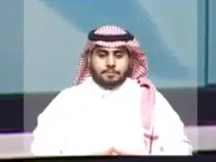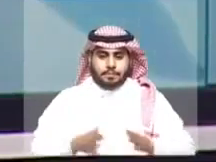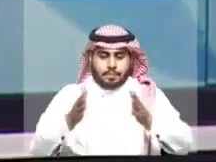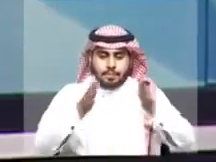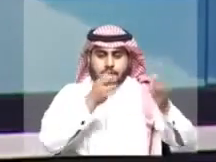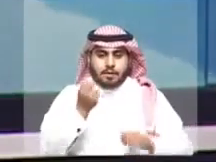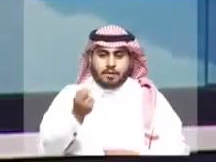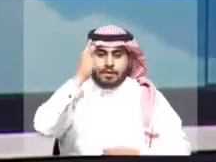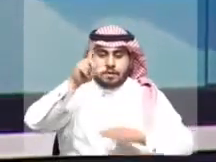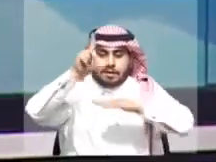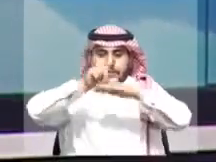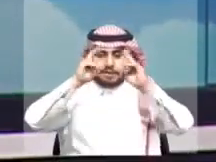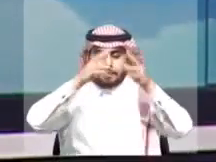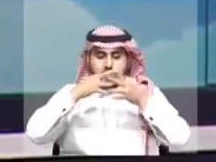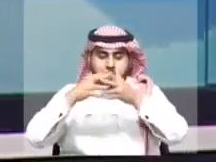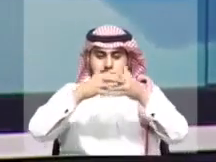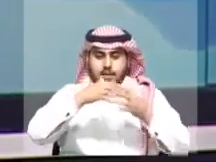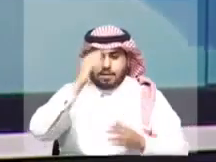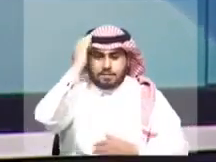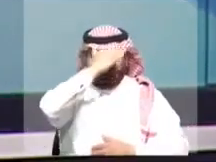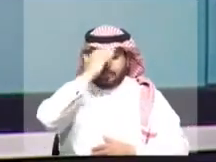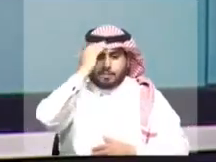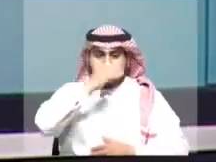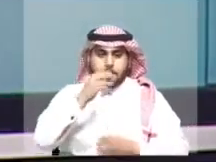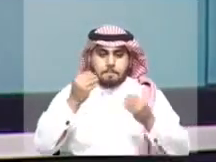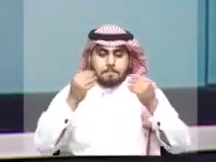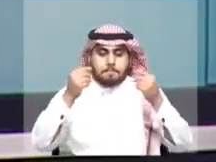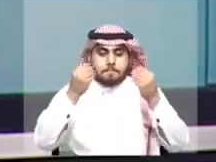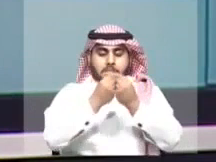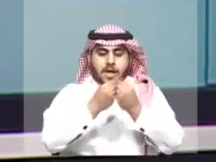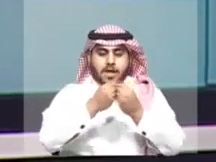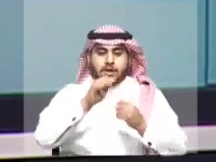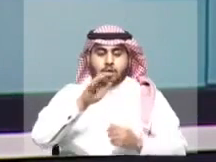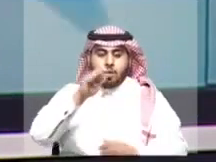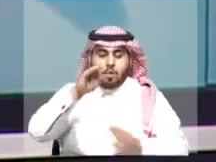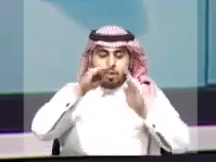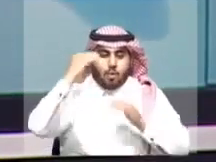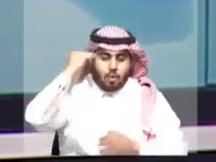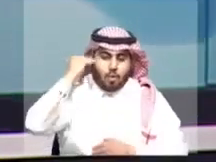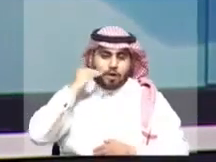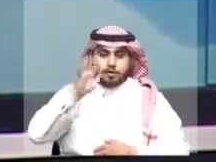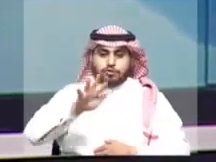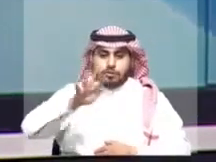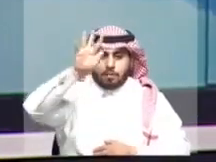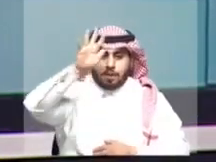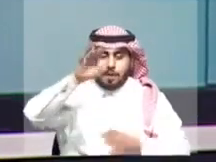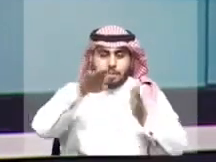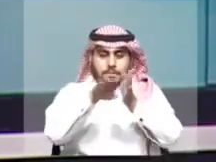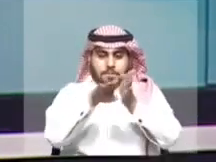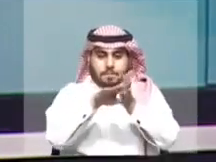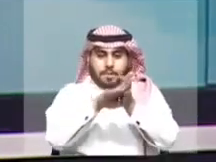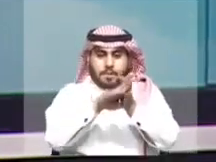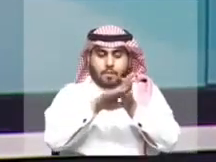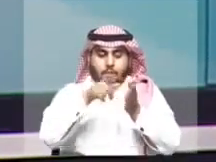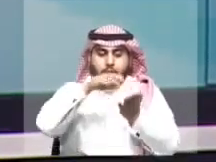اقترح الرئيس الأمريكي دونالد ترامب أن تعقد القمة التاريخية مع نظير الكوري الشمالي كيم جونغ أون في القرية الحدودية مع